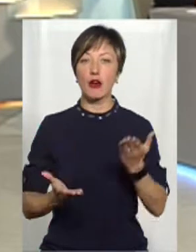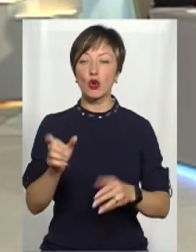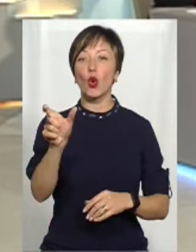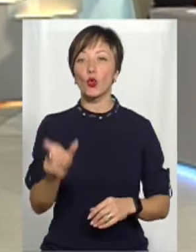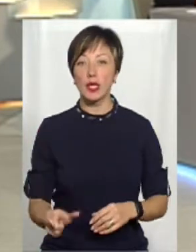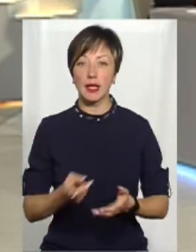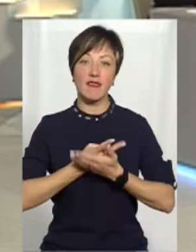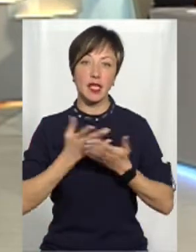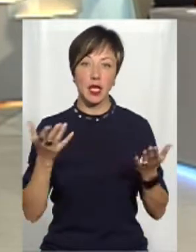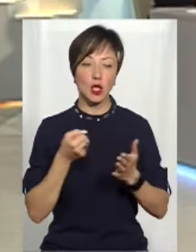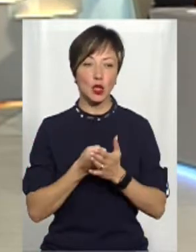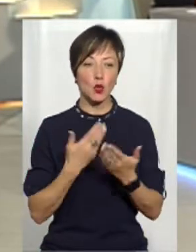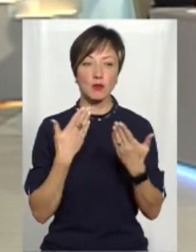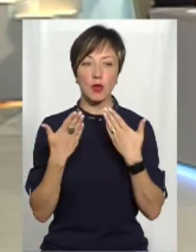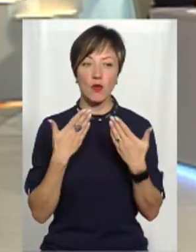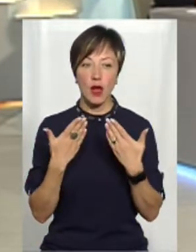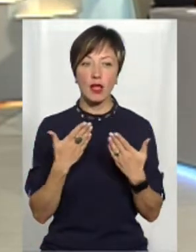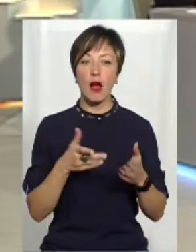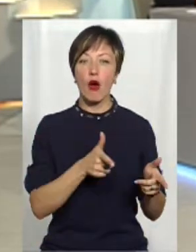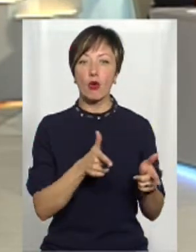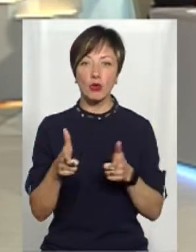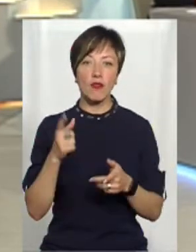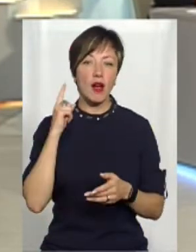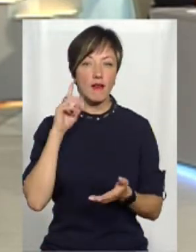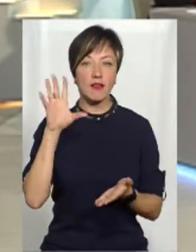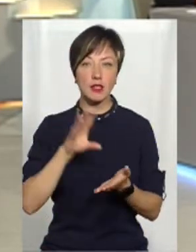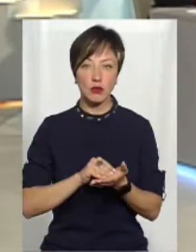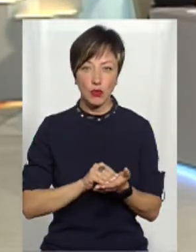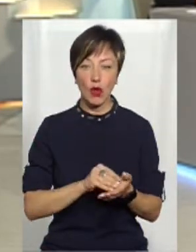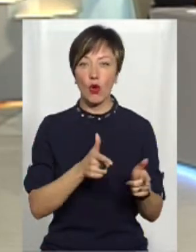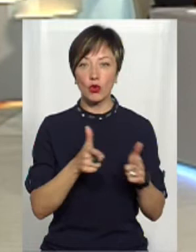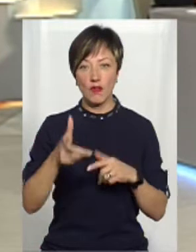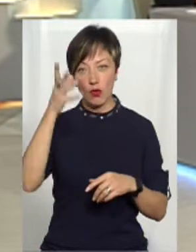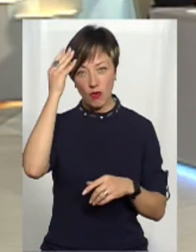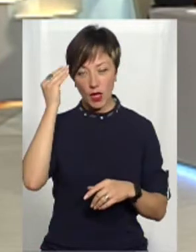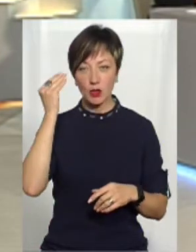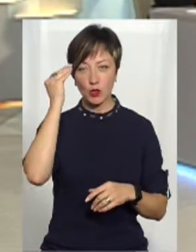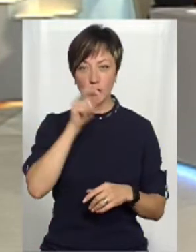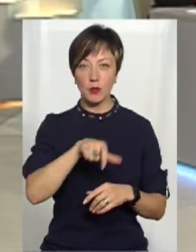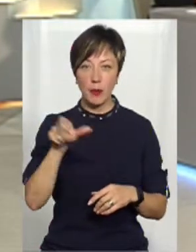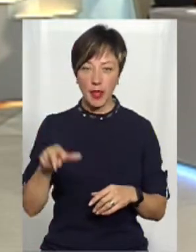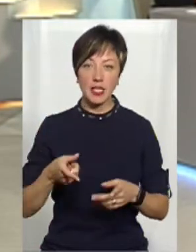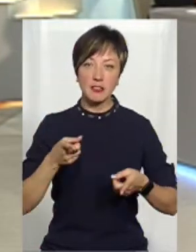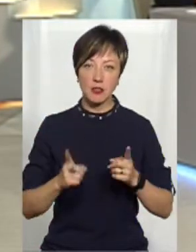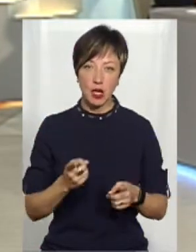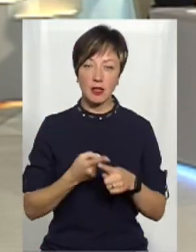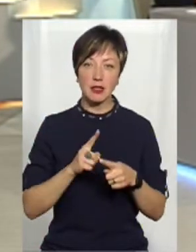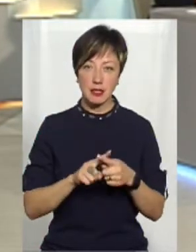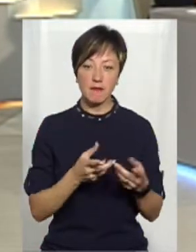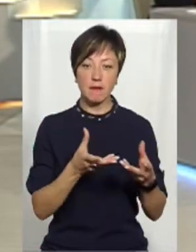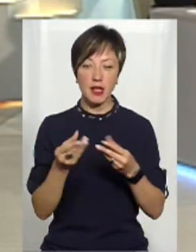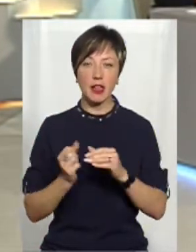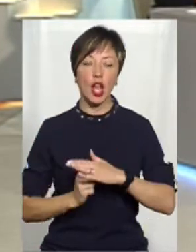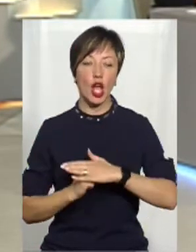людина відкрита до спілкування, якщо вона готова вислухати, готова врахувати думку мешканців, звичайно, що це позначиться